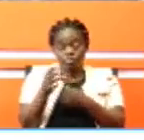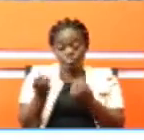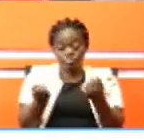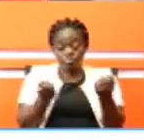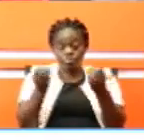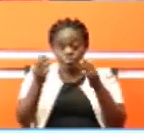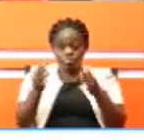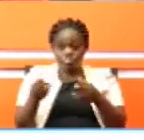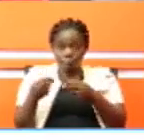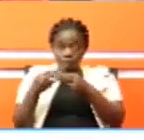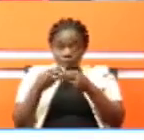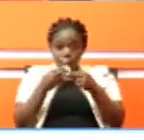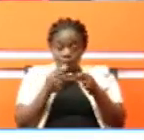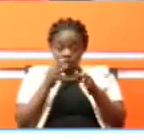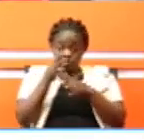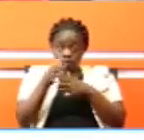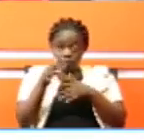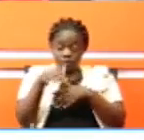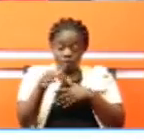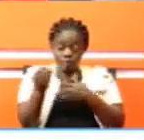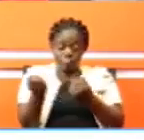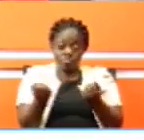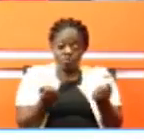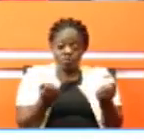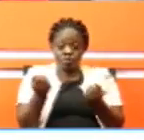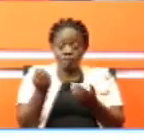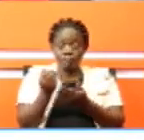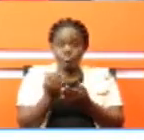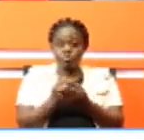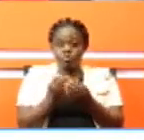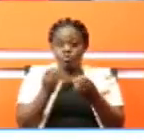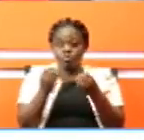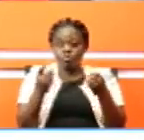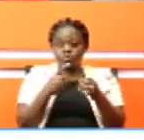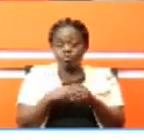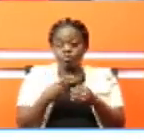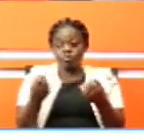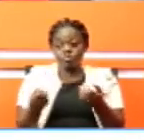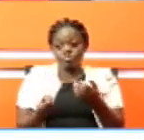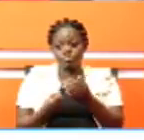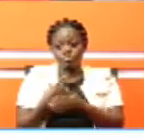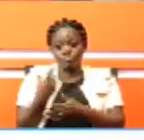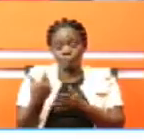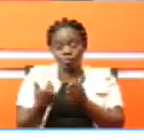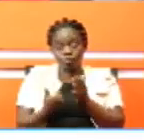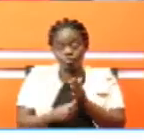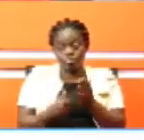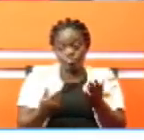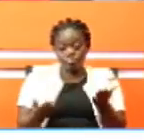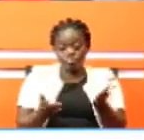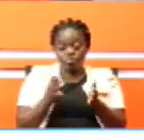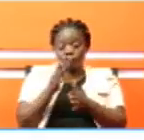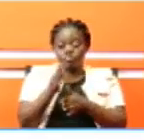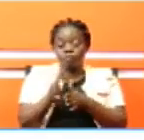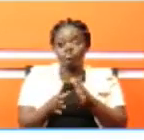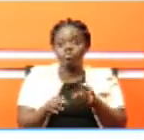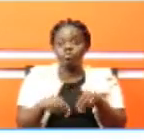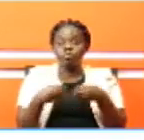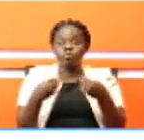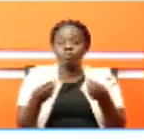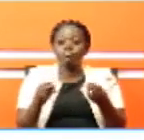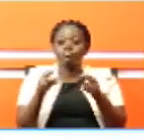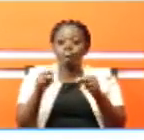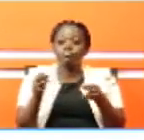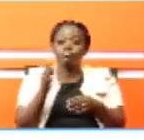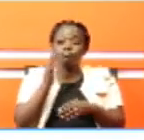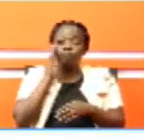bulijjo okwetegereza ng'obubonero ku motoka zaabwe kubanga ebiseera ebisinga battery bw'efuna obuzibu wabaawo akabonero temuliimu